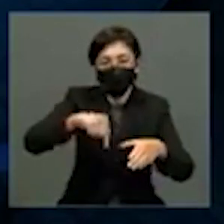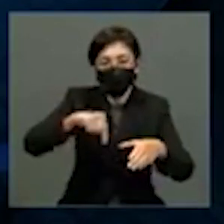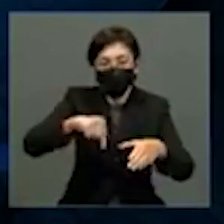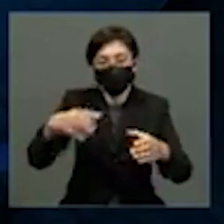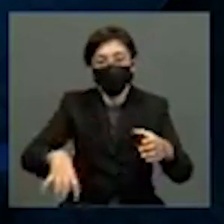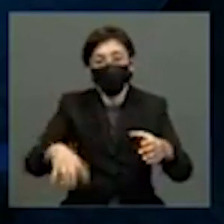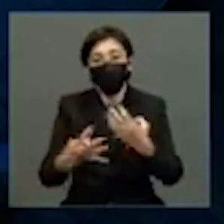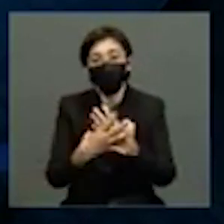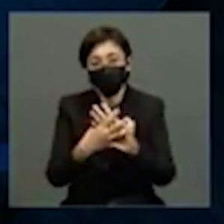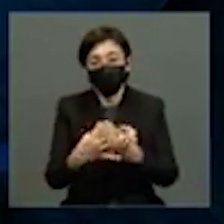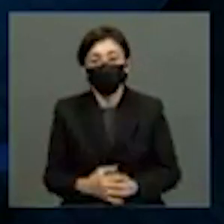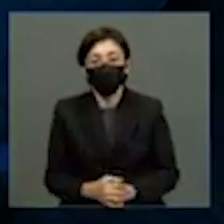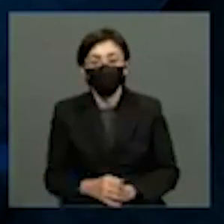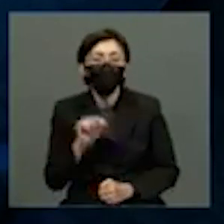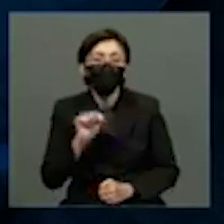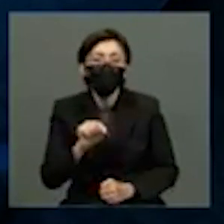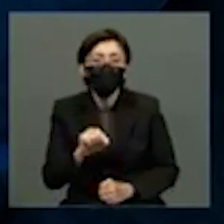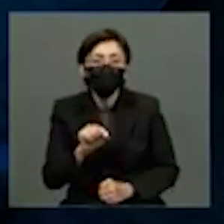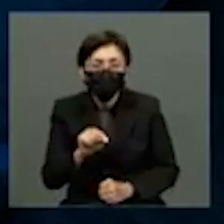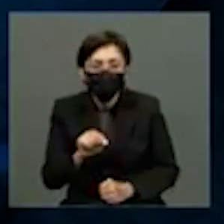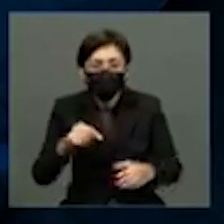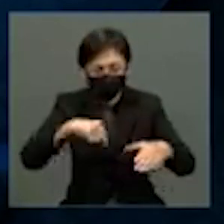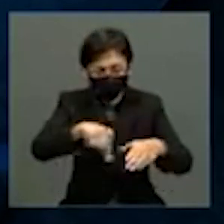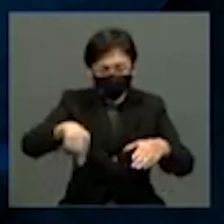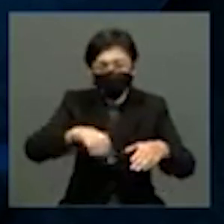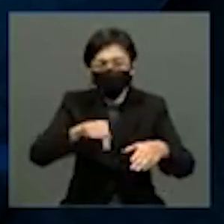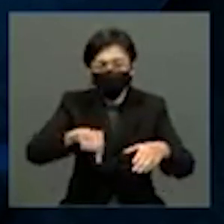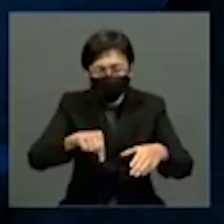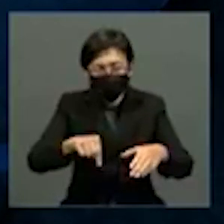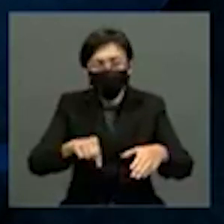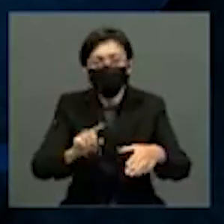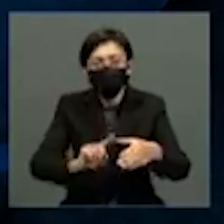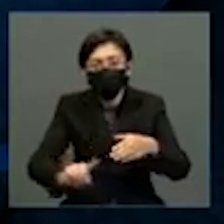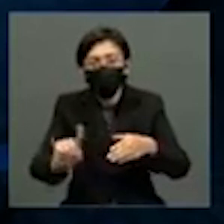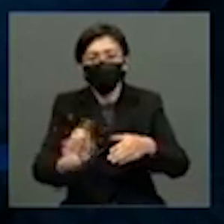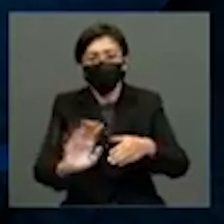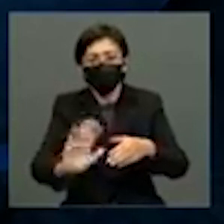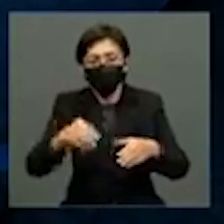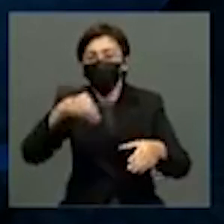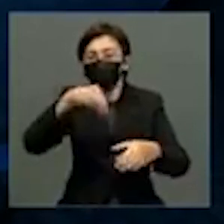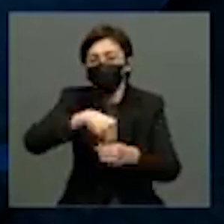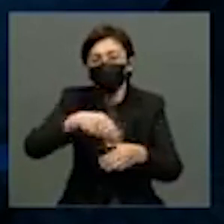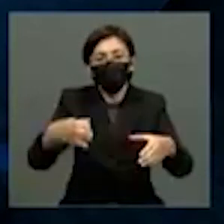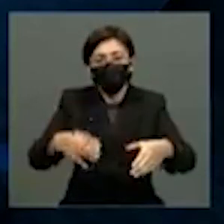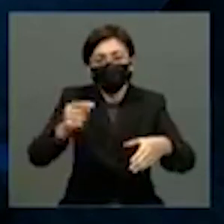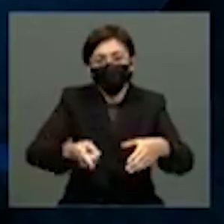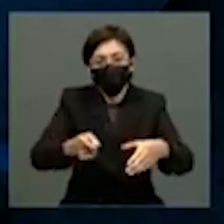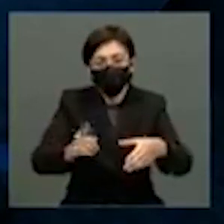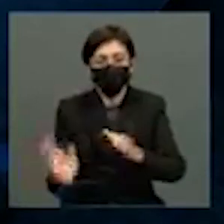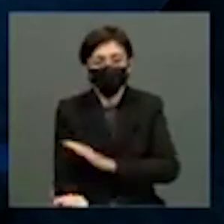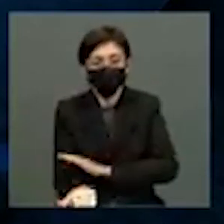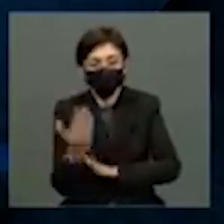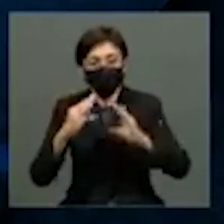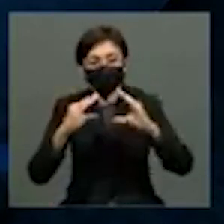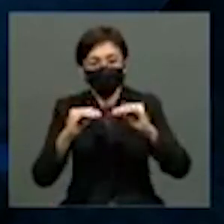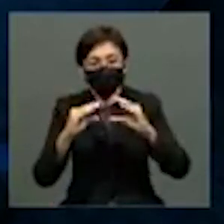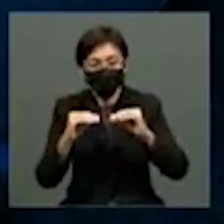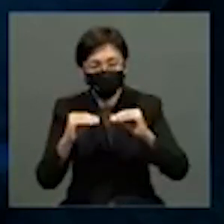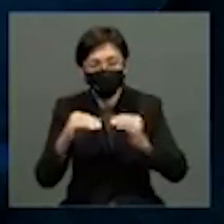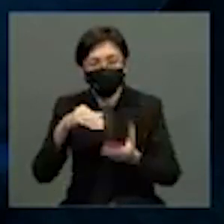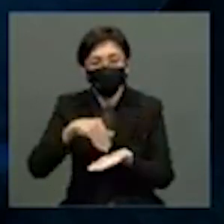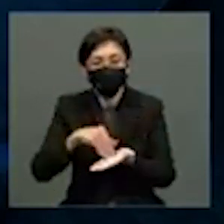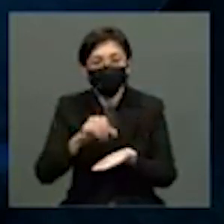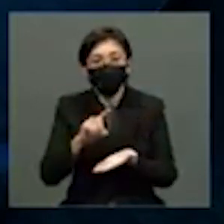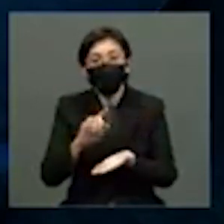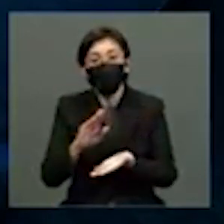าให้เบ็ดเสร็จทั้งหมดอยู่ภายในด้วยเลยจะดีมากเมื่อเช้านี้ก็มาคุยกันอยู่ในที่ประชุมของสบ